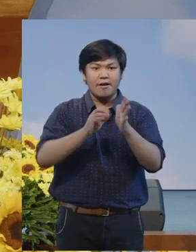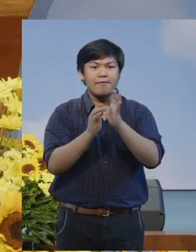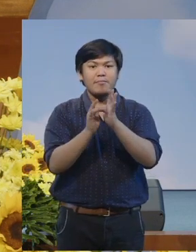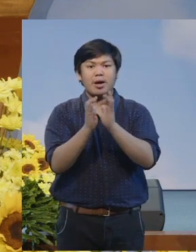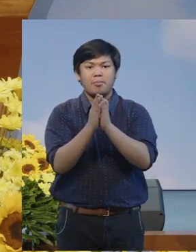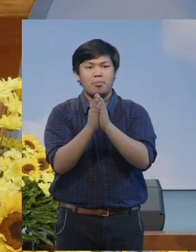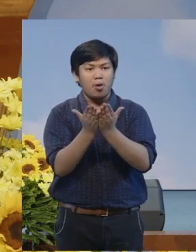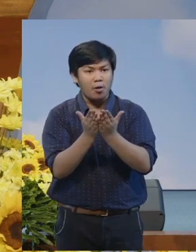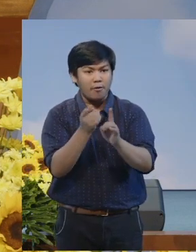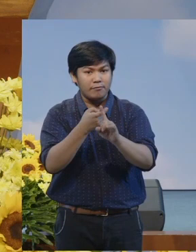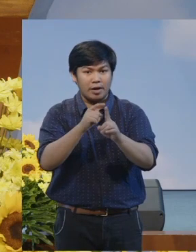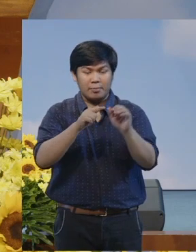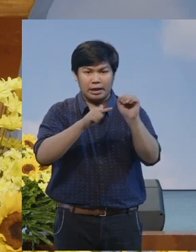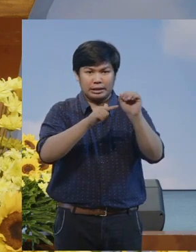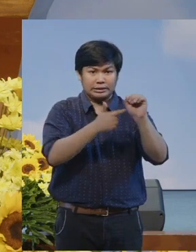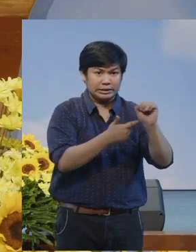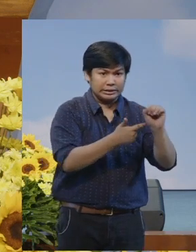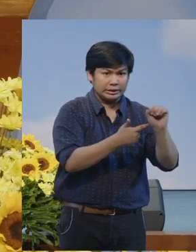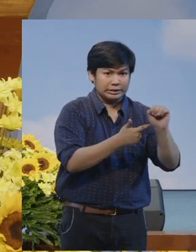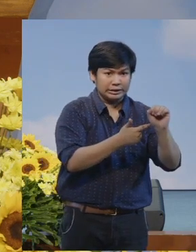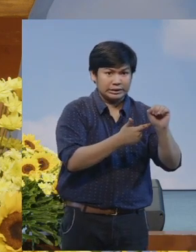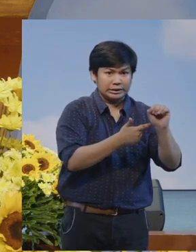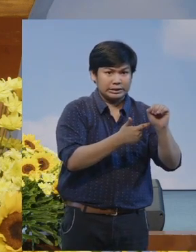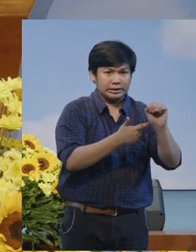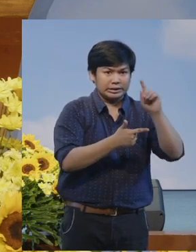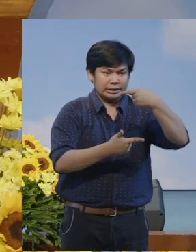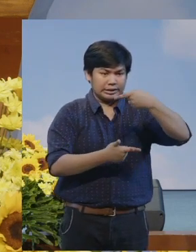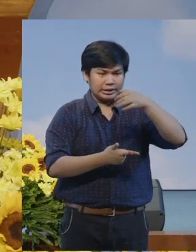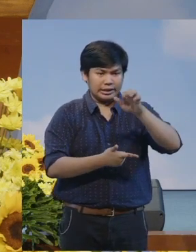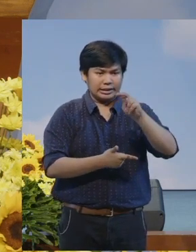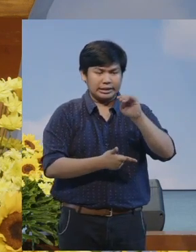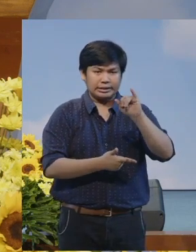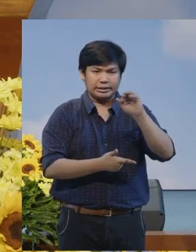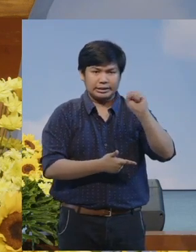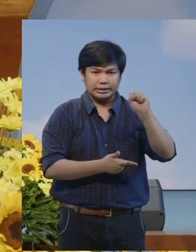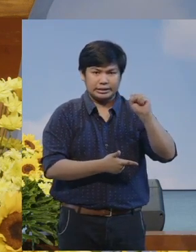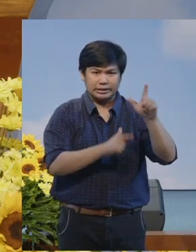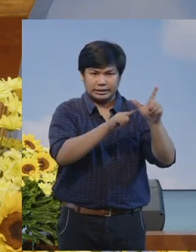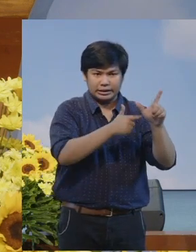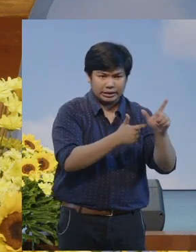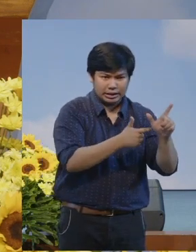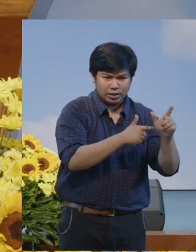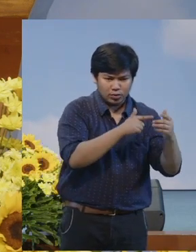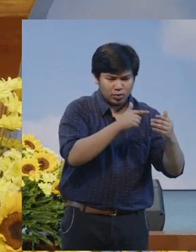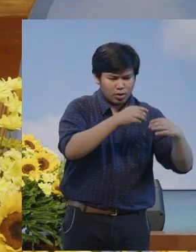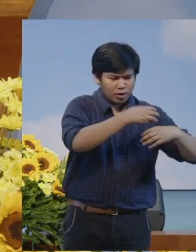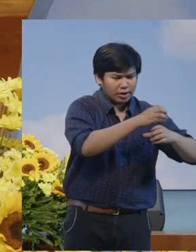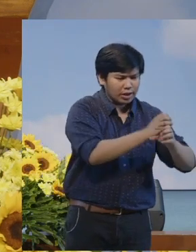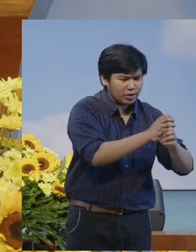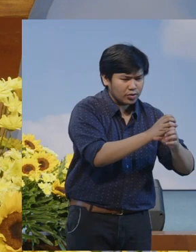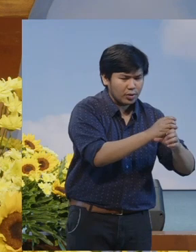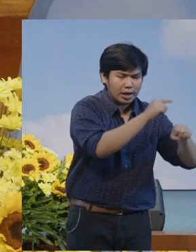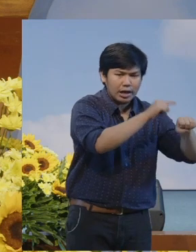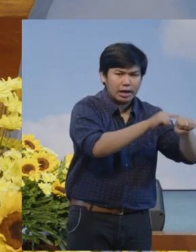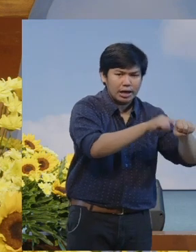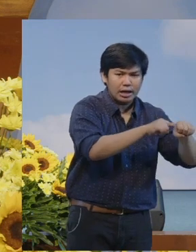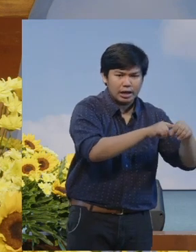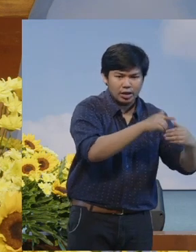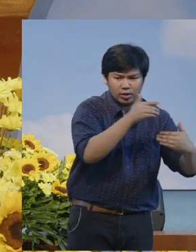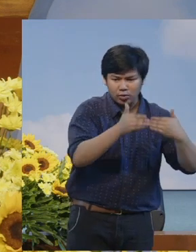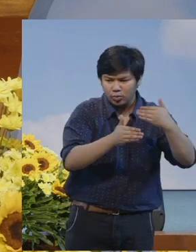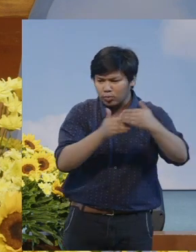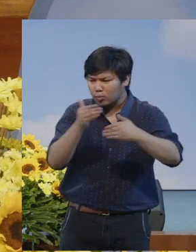Biblia, magmula sa Genesis 1, makikita natin yung creation at ang umpisa ng time sa Genesis